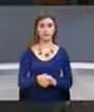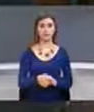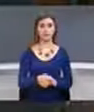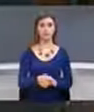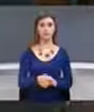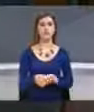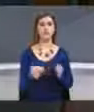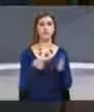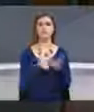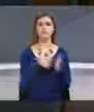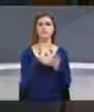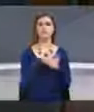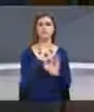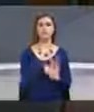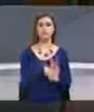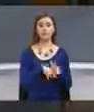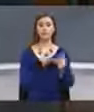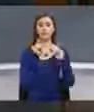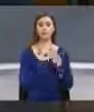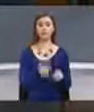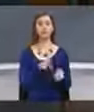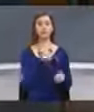Agjencioni e ka për obligim